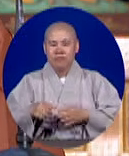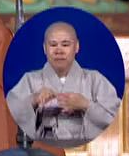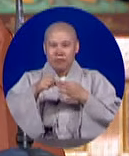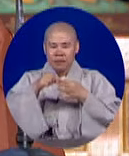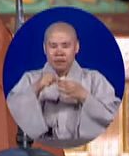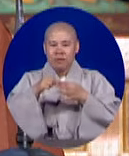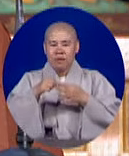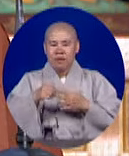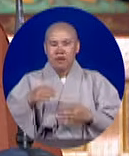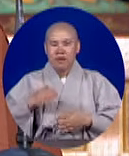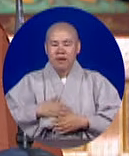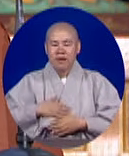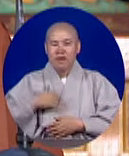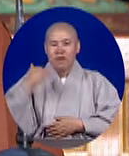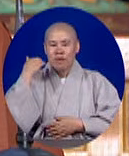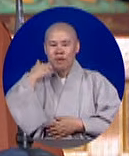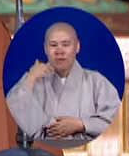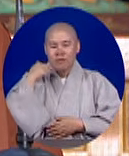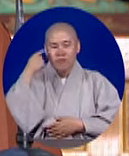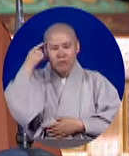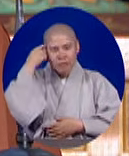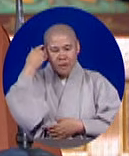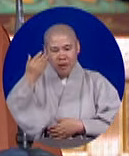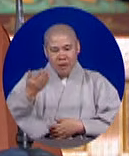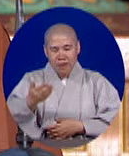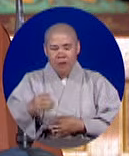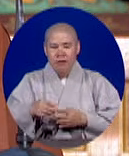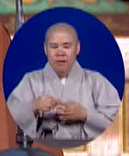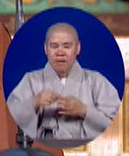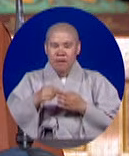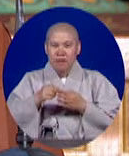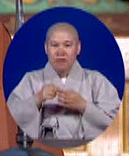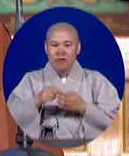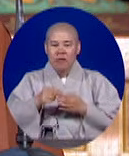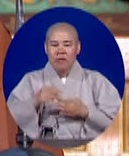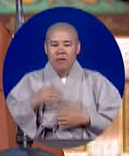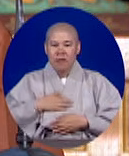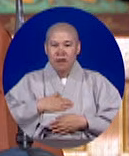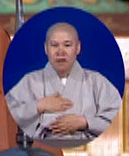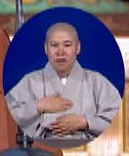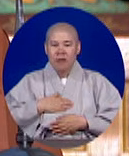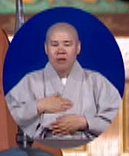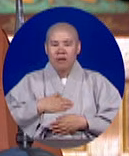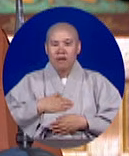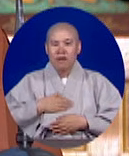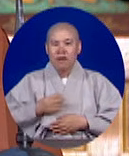나는 누구냐? 첫 번째 나는 생멸이다.